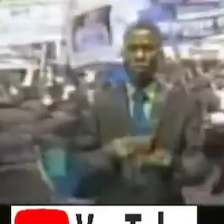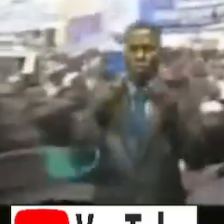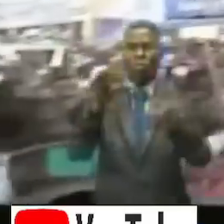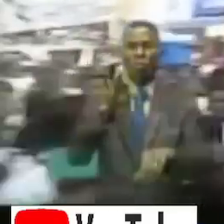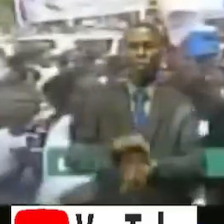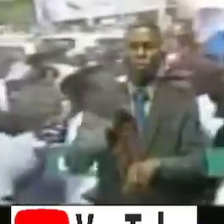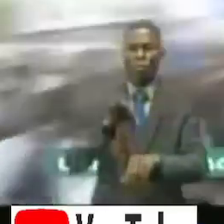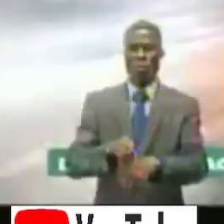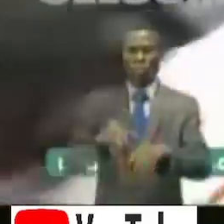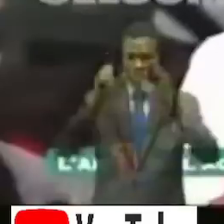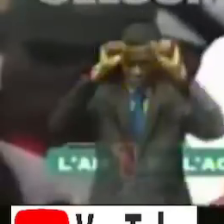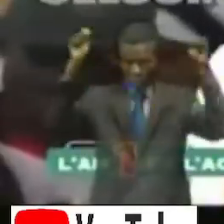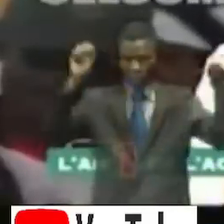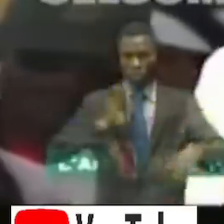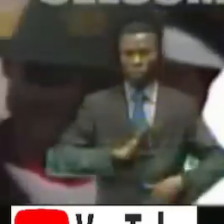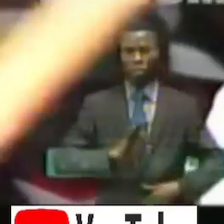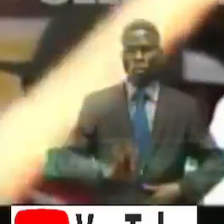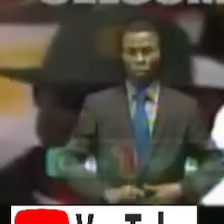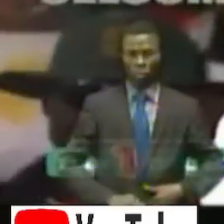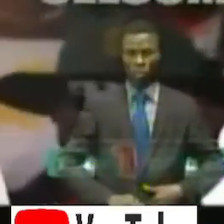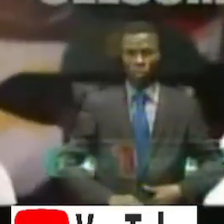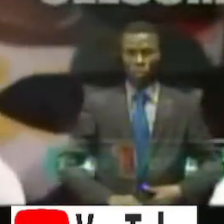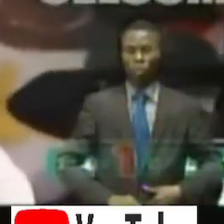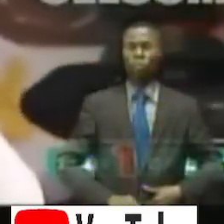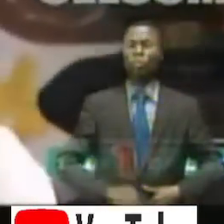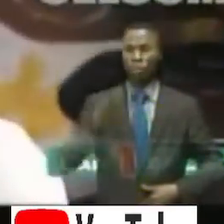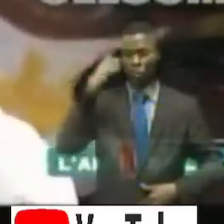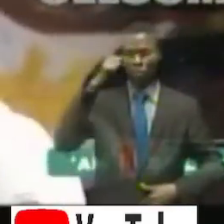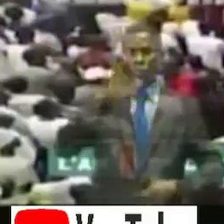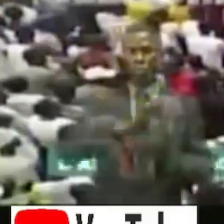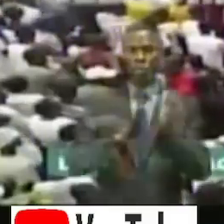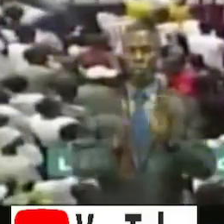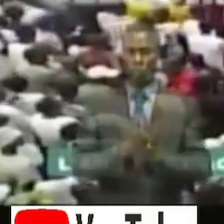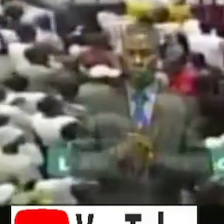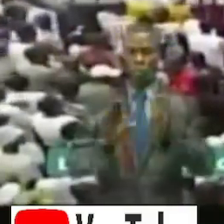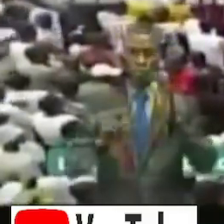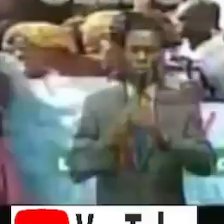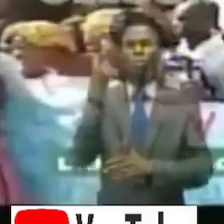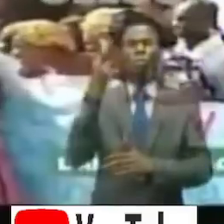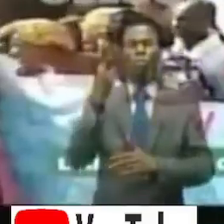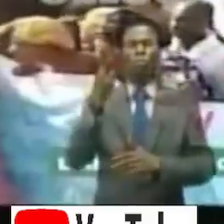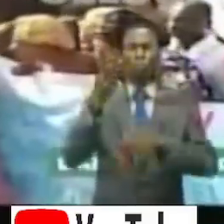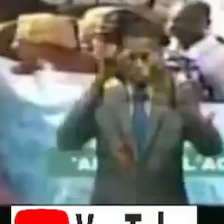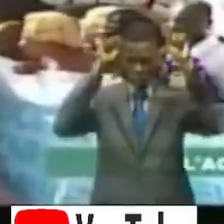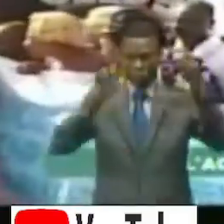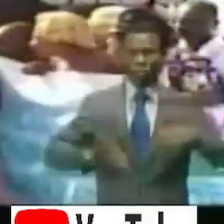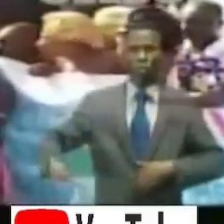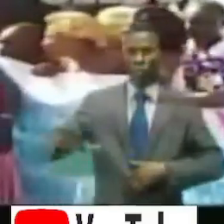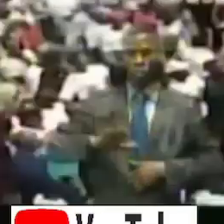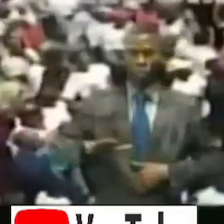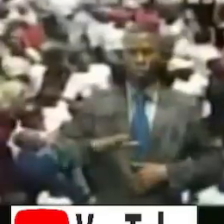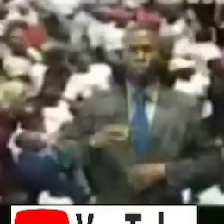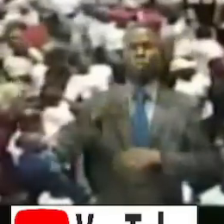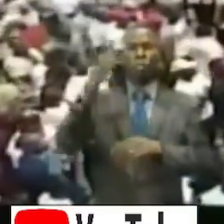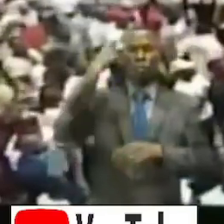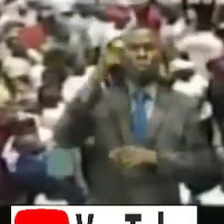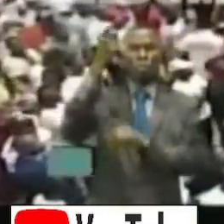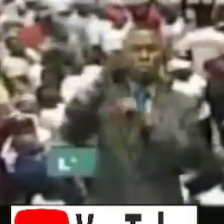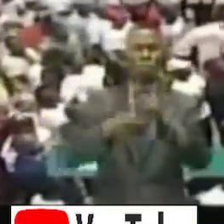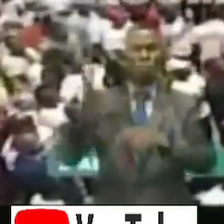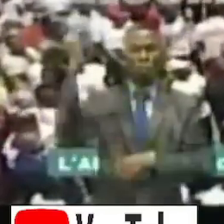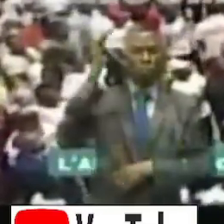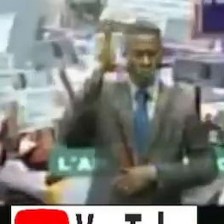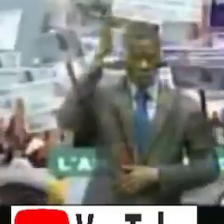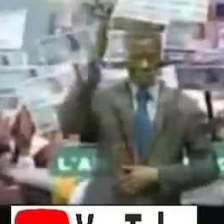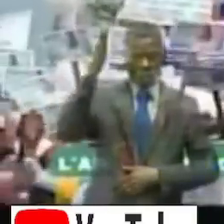chance au président de la République, Félix Antoine Tshisekedi Tshilombo, débrigué son second mandat avec une majorité